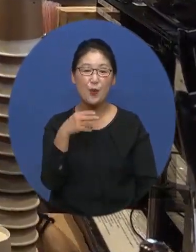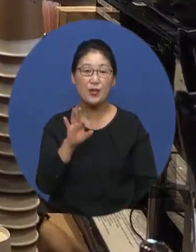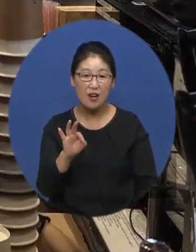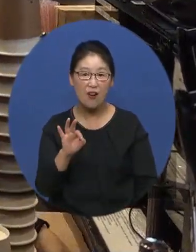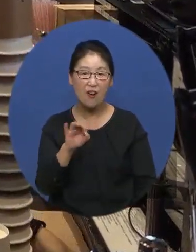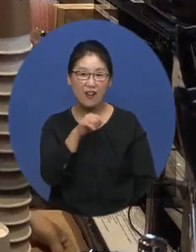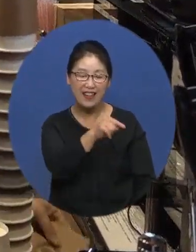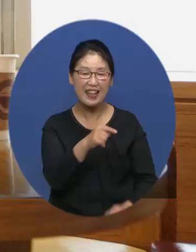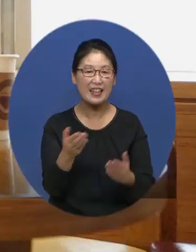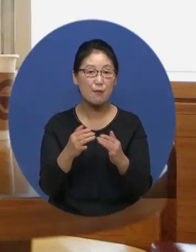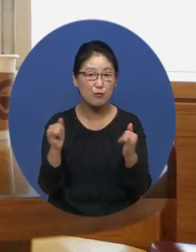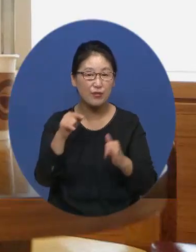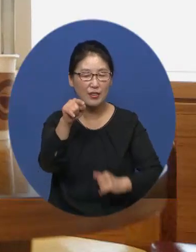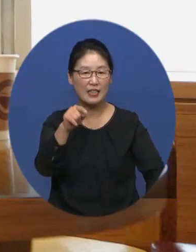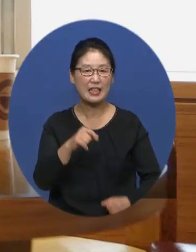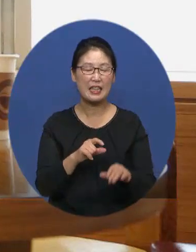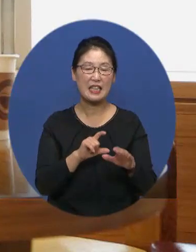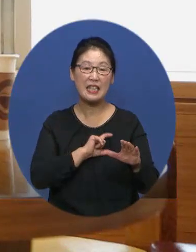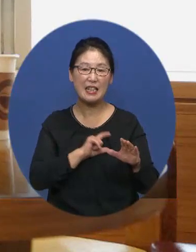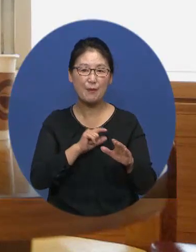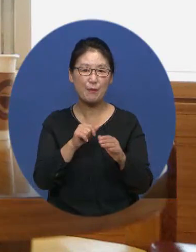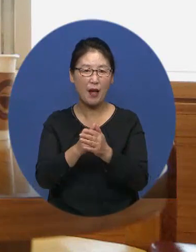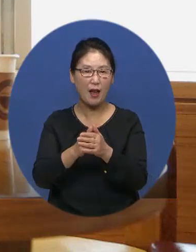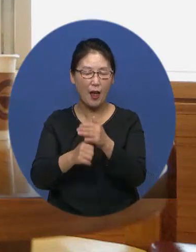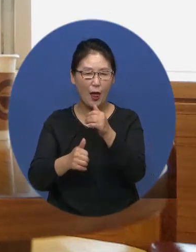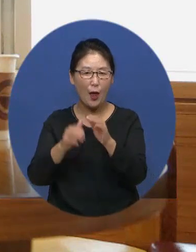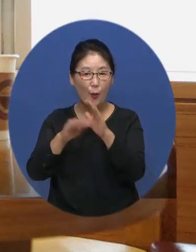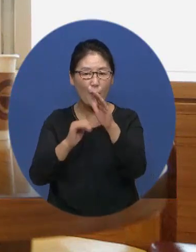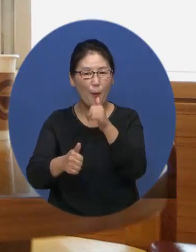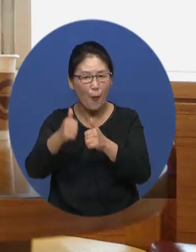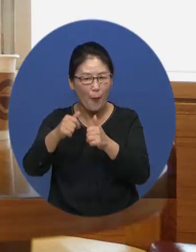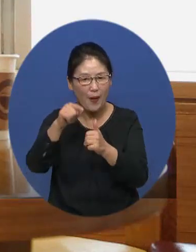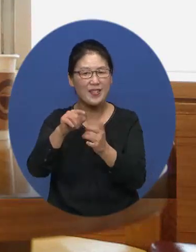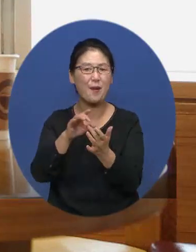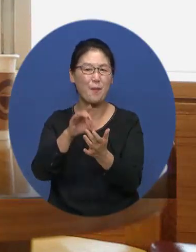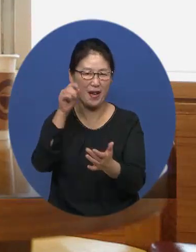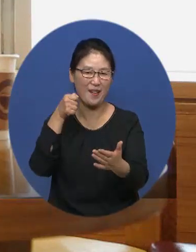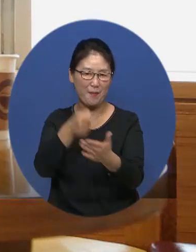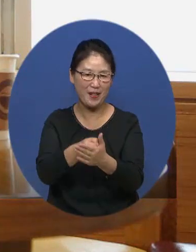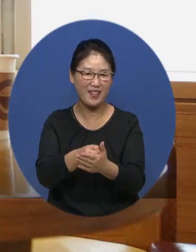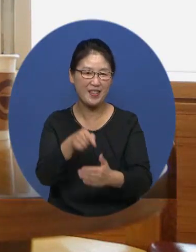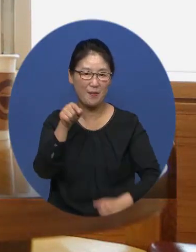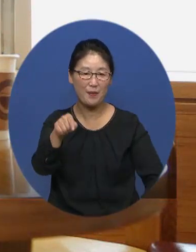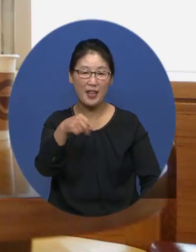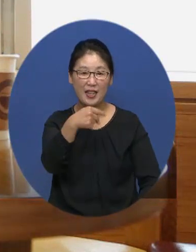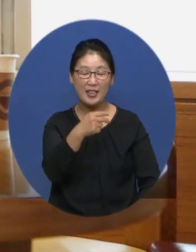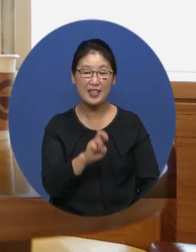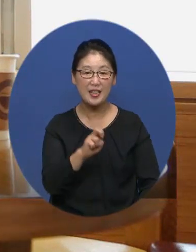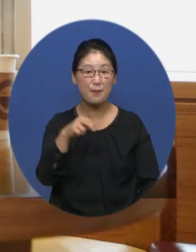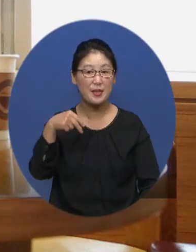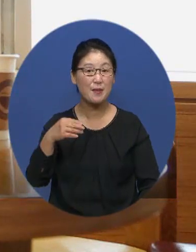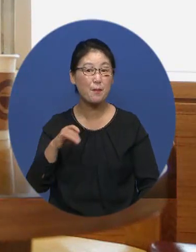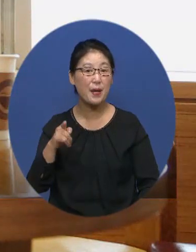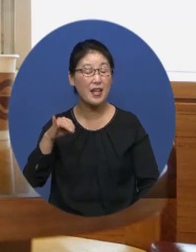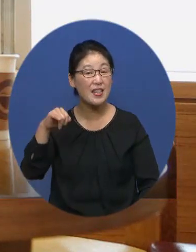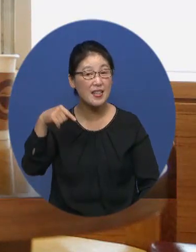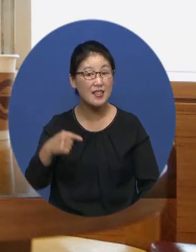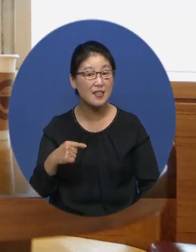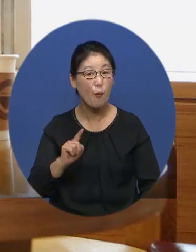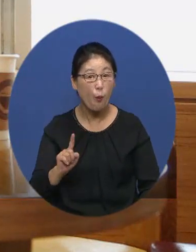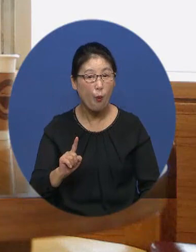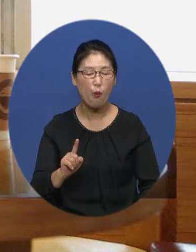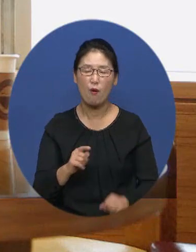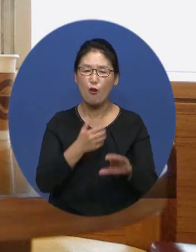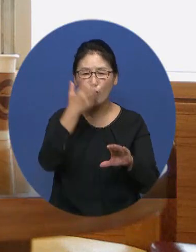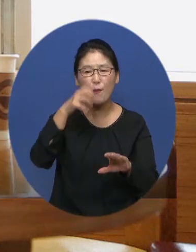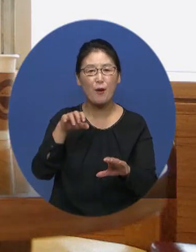만든 이름입니다. 드림스페이스에 대해서 소개 부탁드립니다. 네, 드림스페이스는 꿈의 공간이라고 해서 저희가 이제